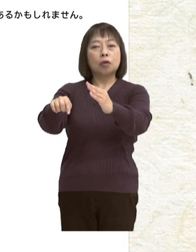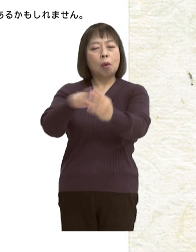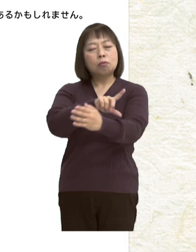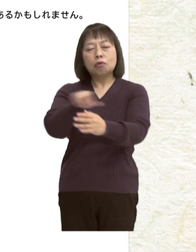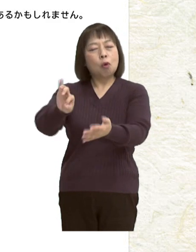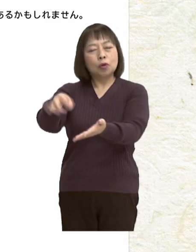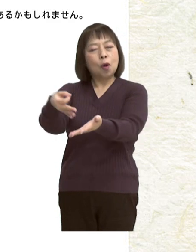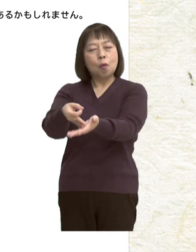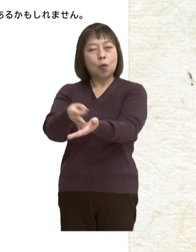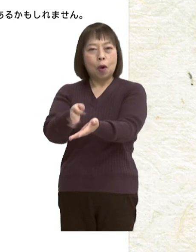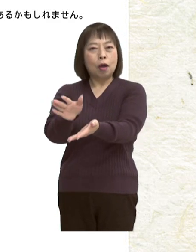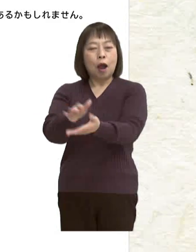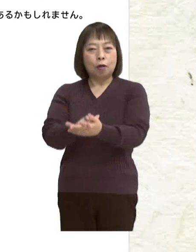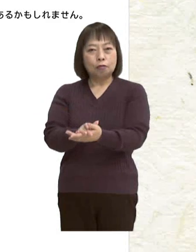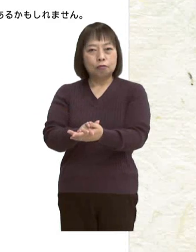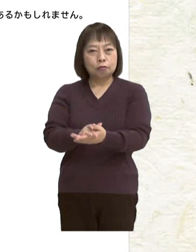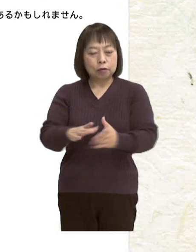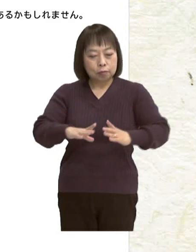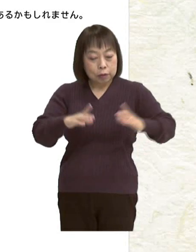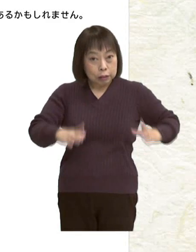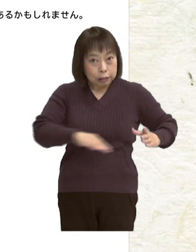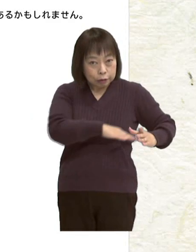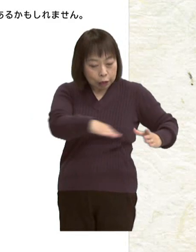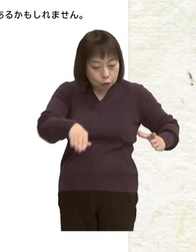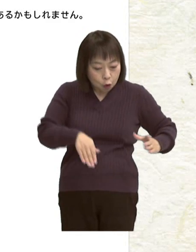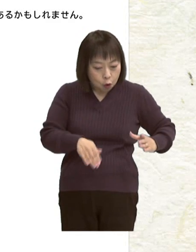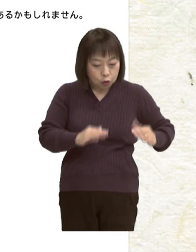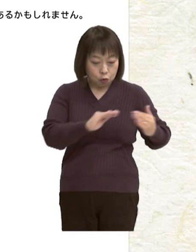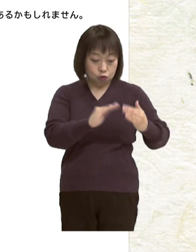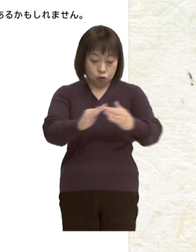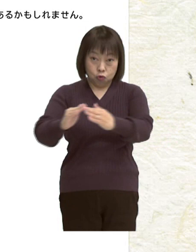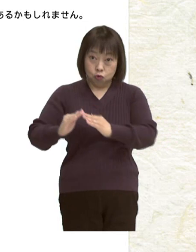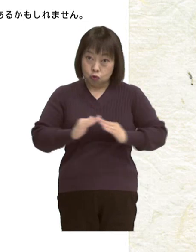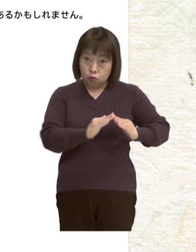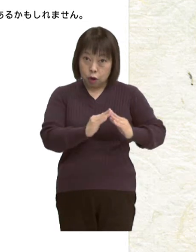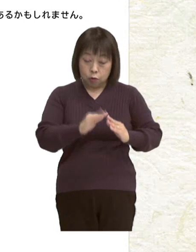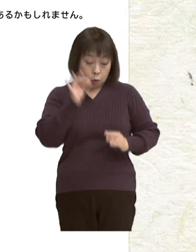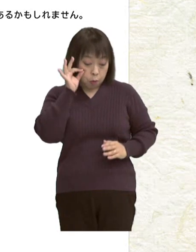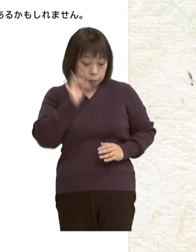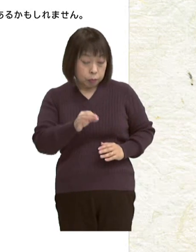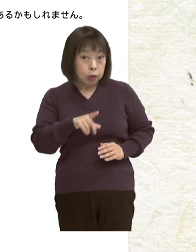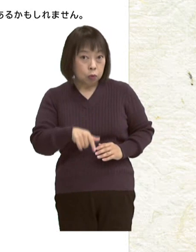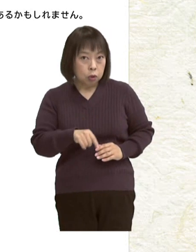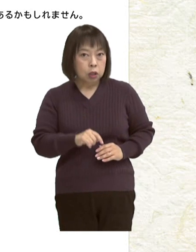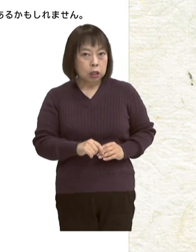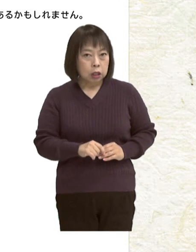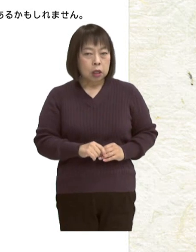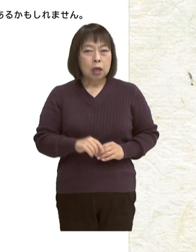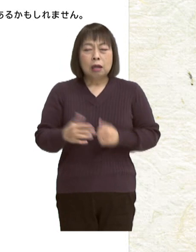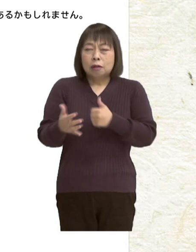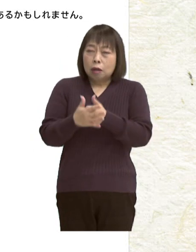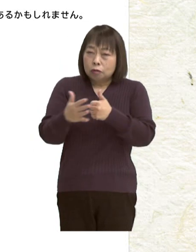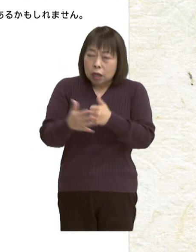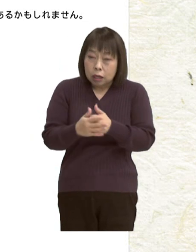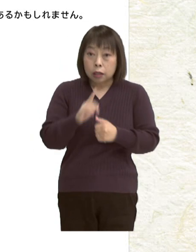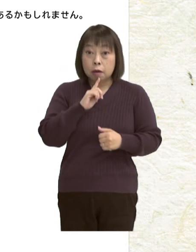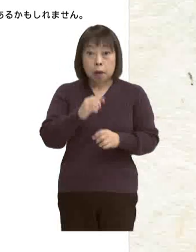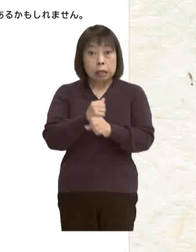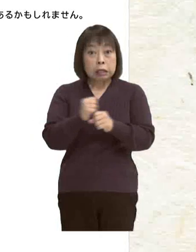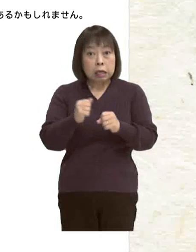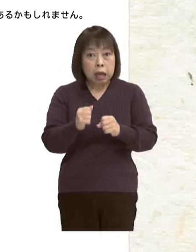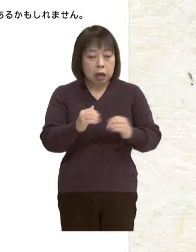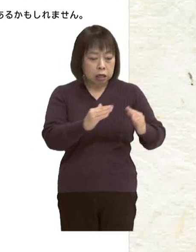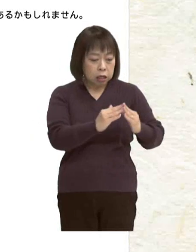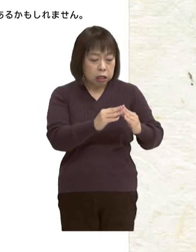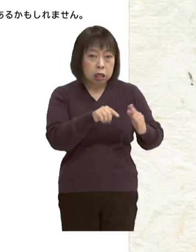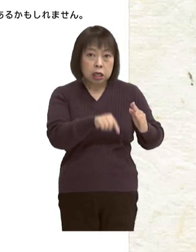。里の集落を見渡すとき SOS を発せない要援護者の家はあり